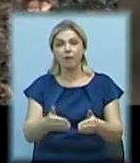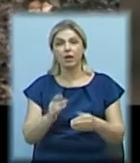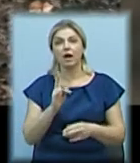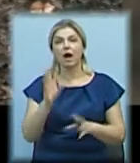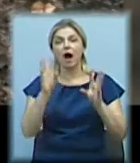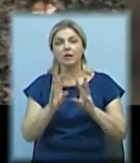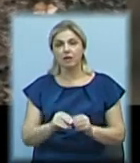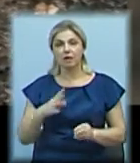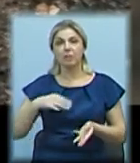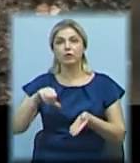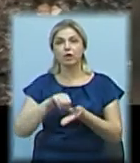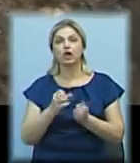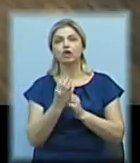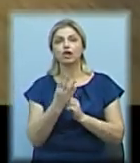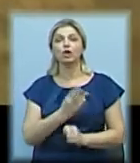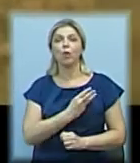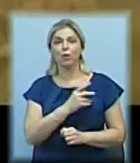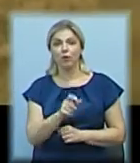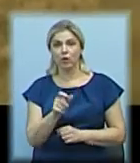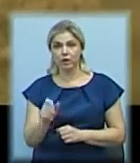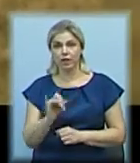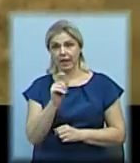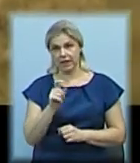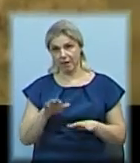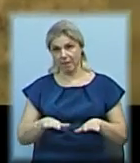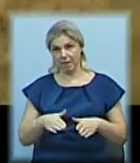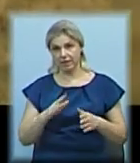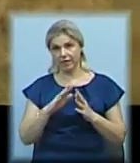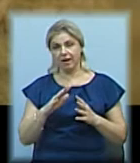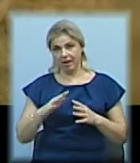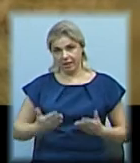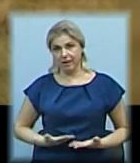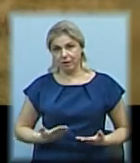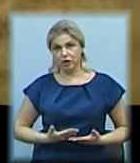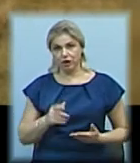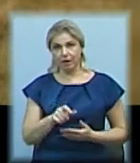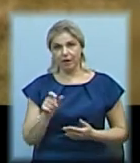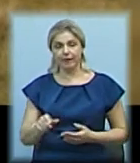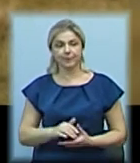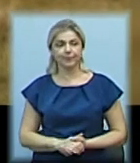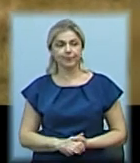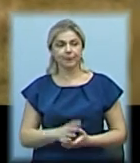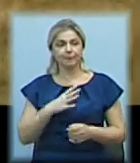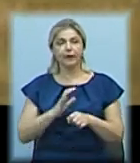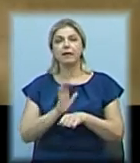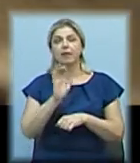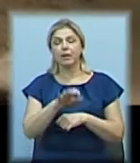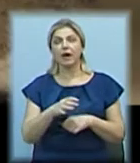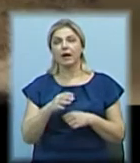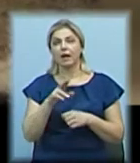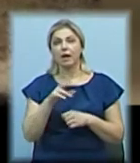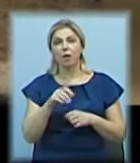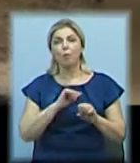залучалось 14 добровольців з числа місцевого населення. Додатково направлено було мобільну групу головного управління ДСНС України